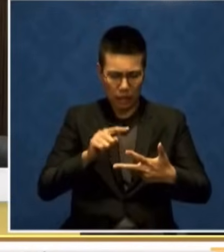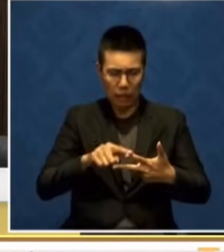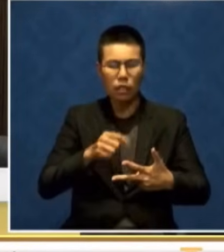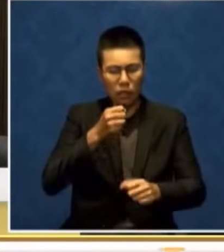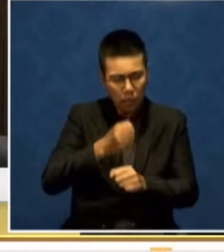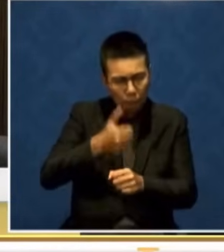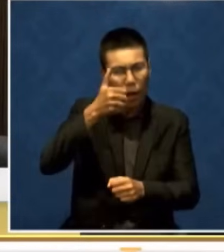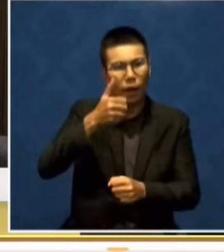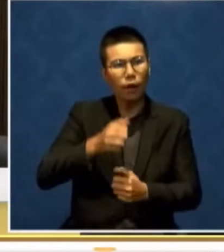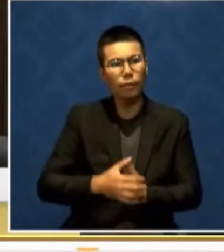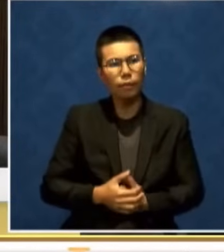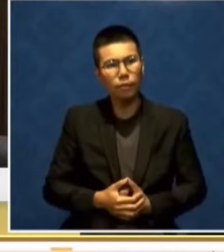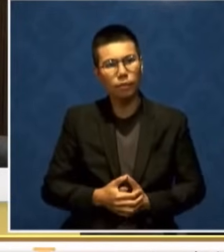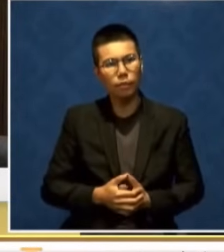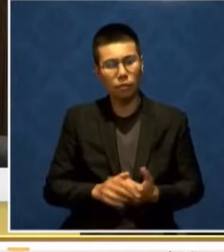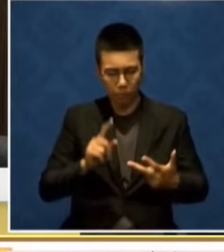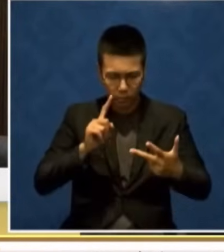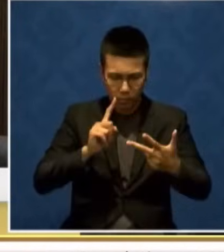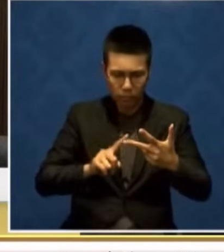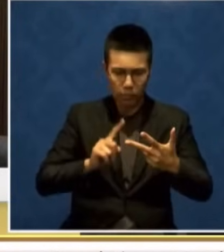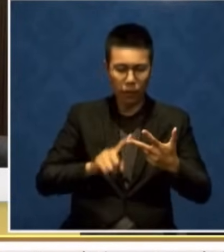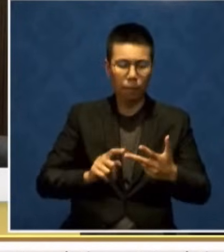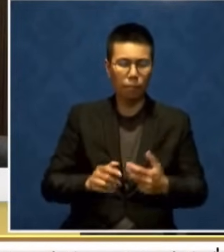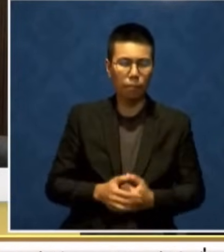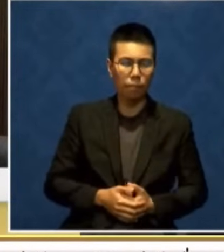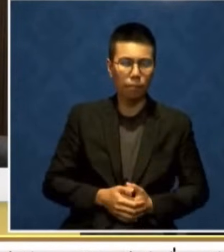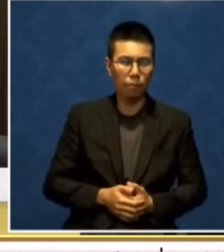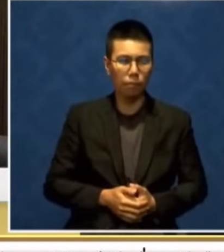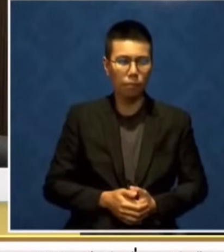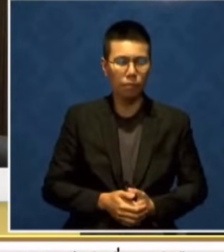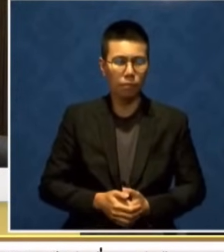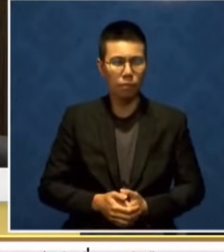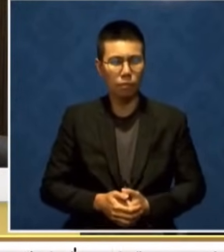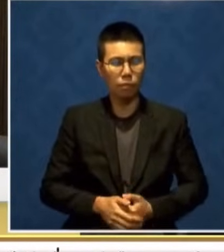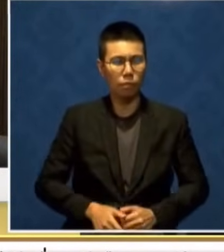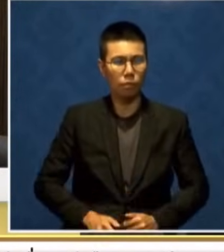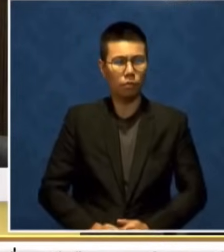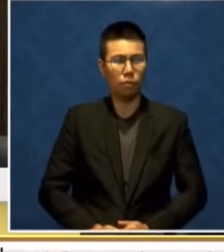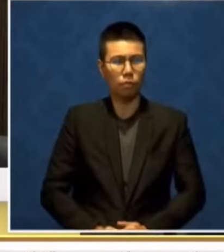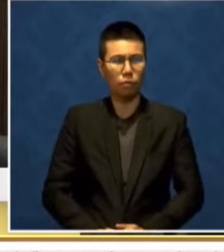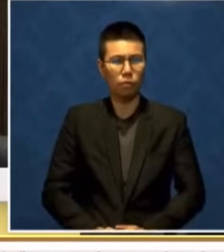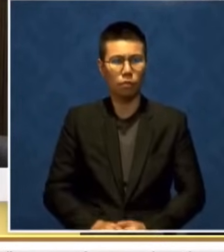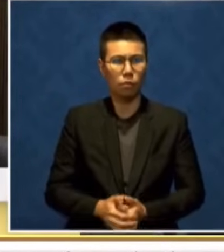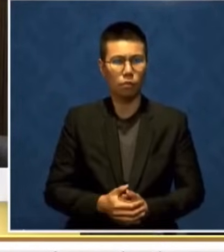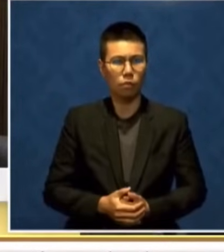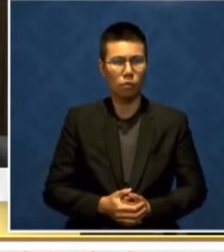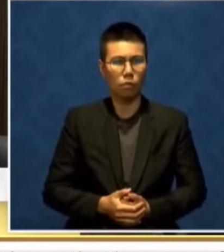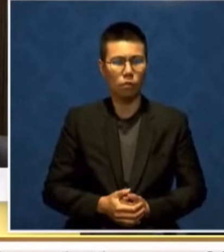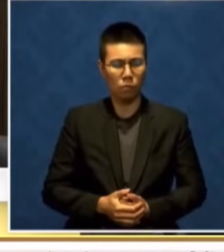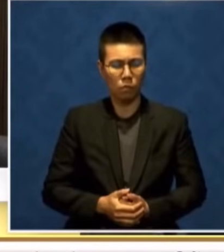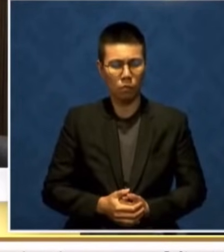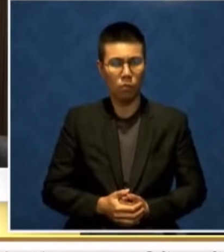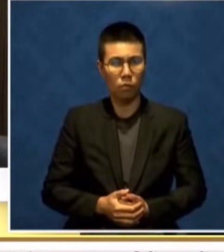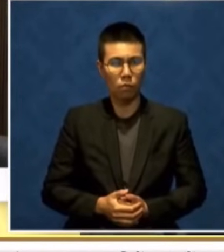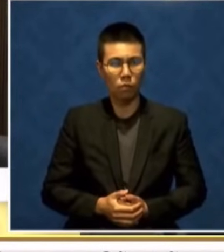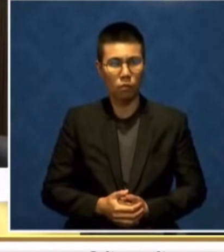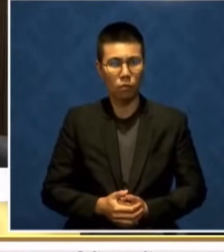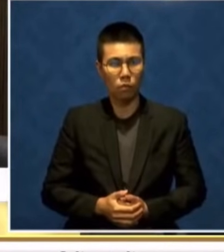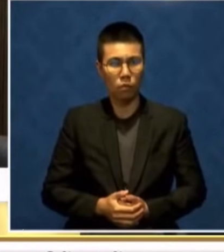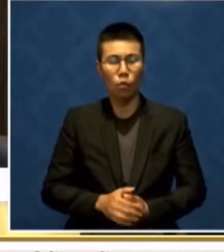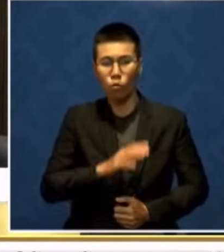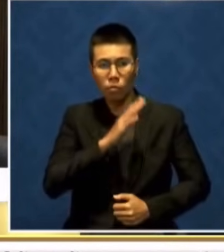ได้ขั้นตอนที่ 3ครับเรื่องนี้ถ้าท่านไม่มีคน